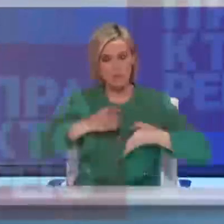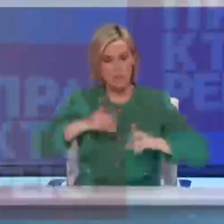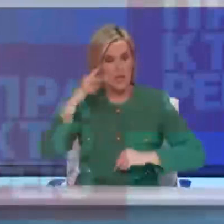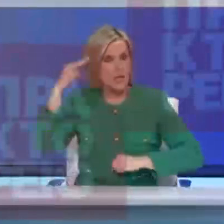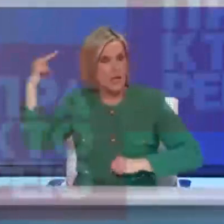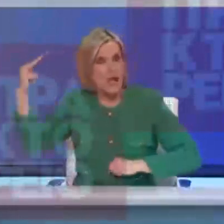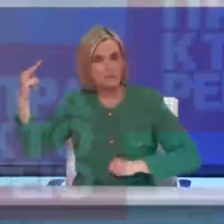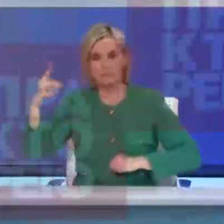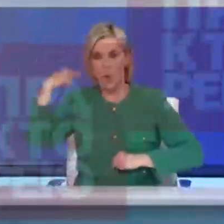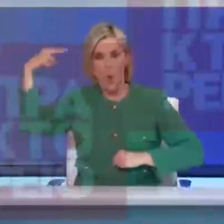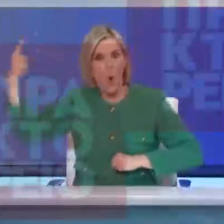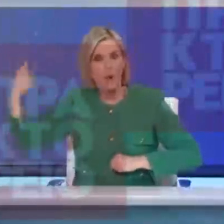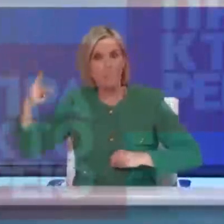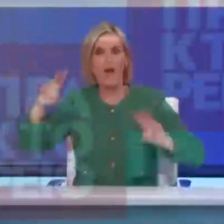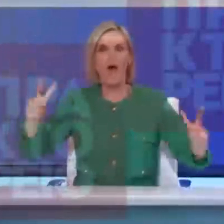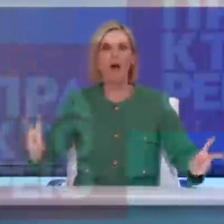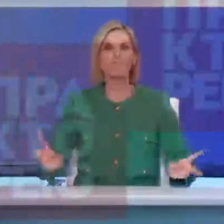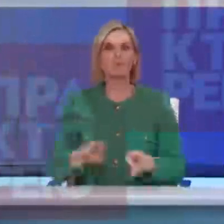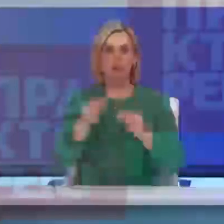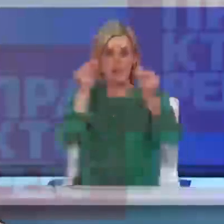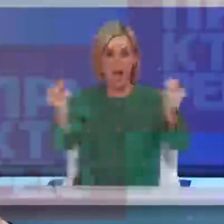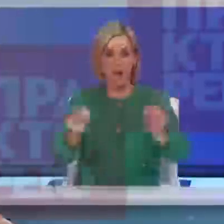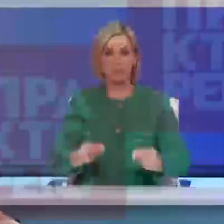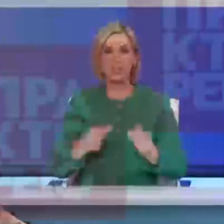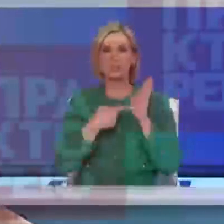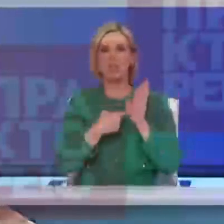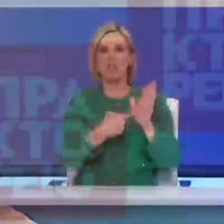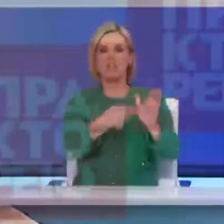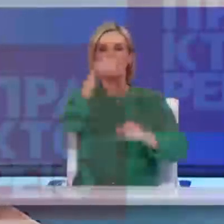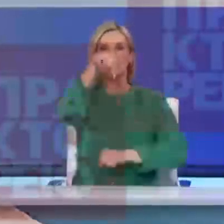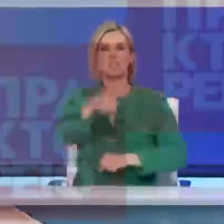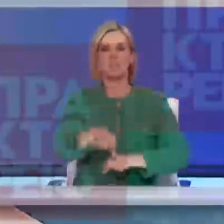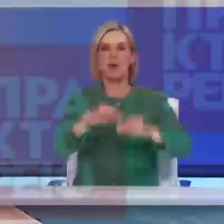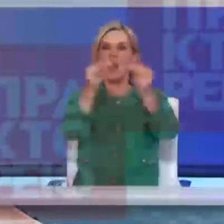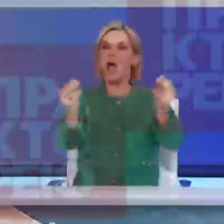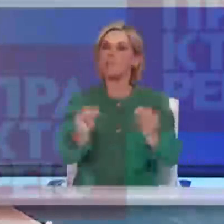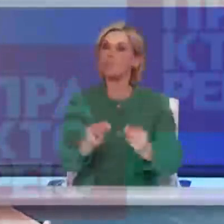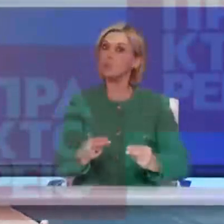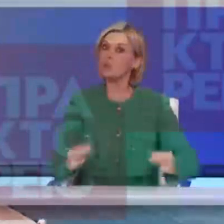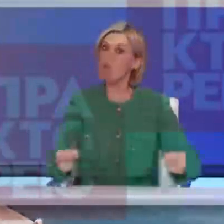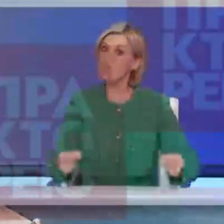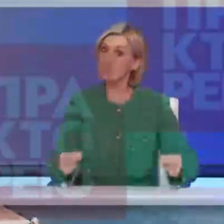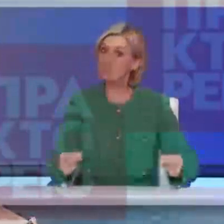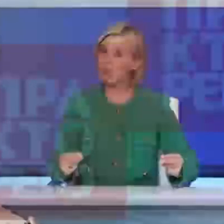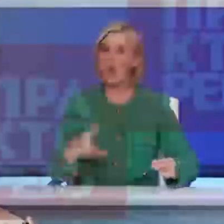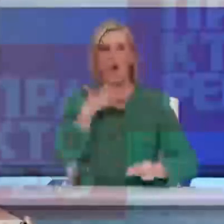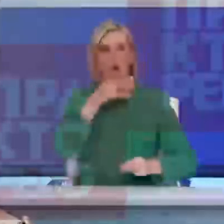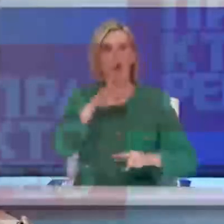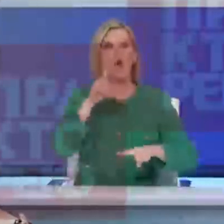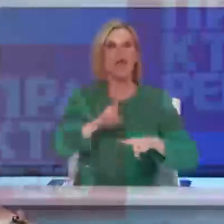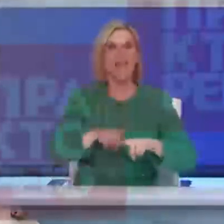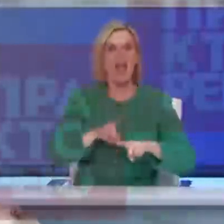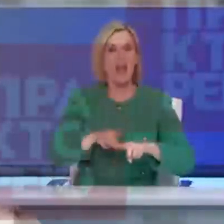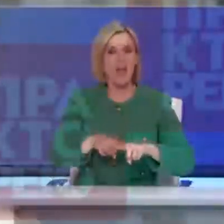χώρες. Και ακόμα που η στρατηγική της θέση την κάνει κόμβο μεταφοράς ρεύματος